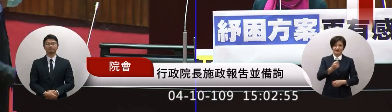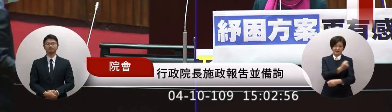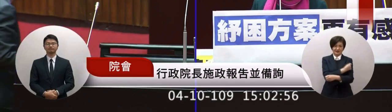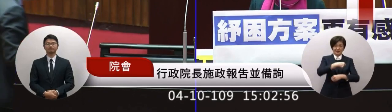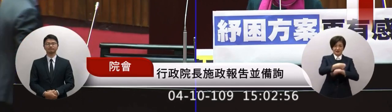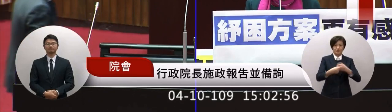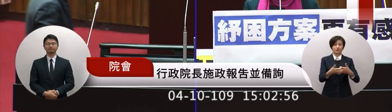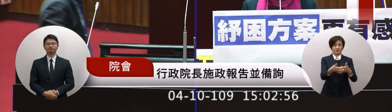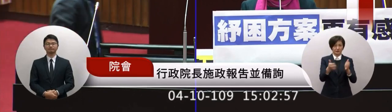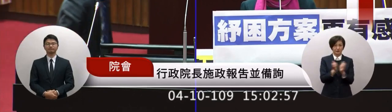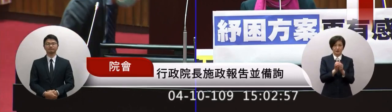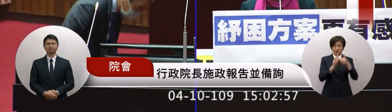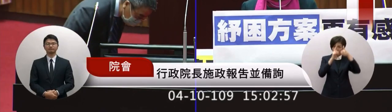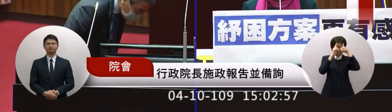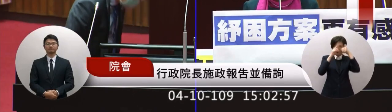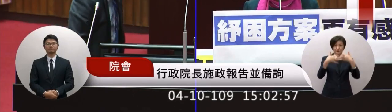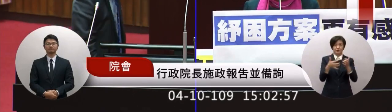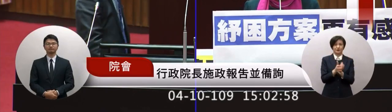长。